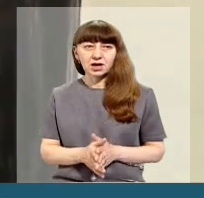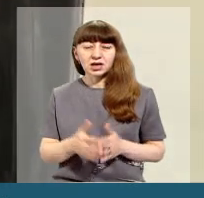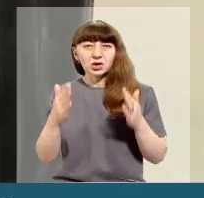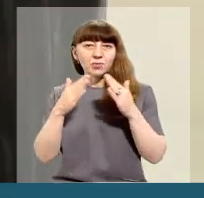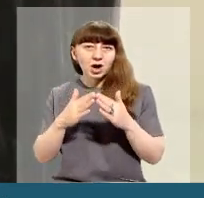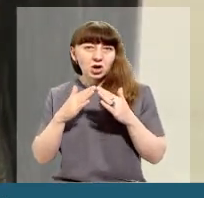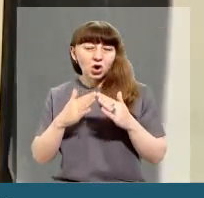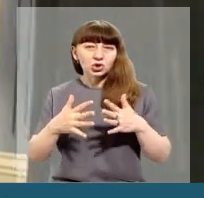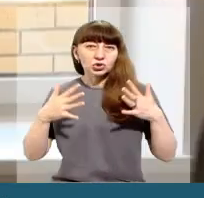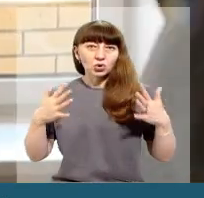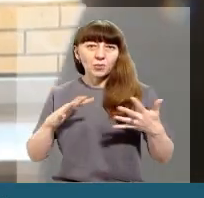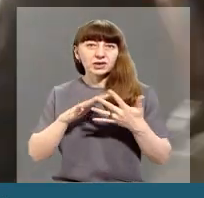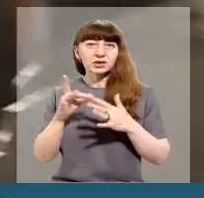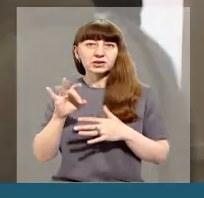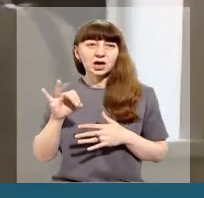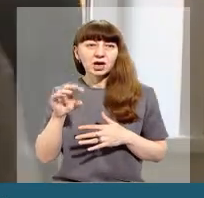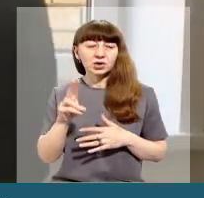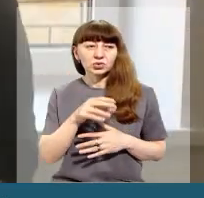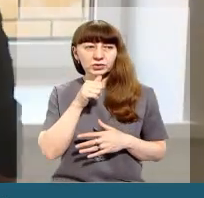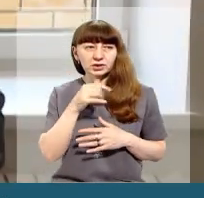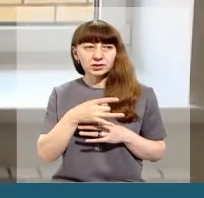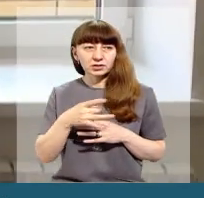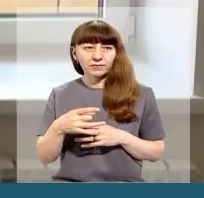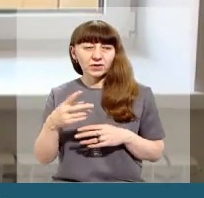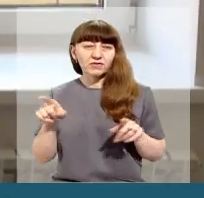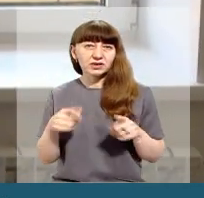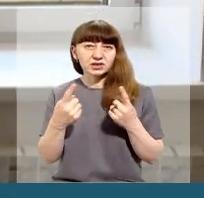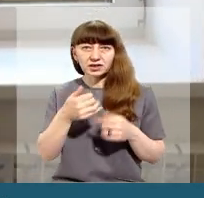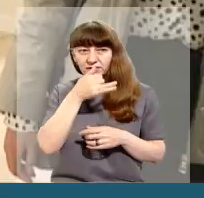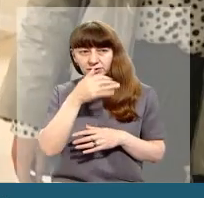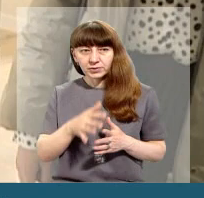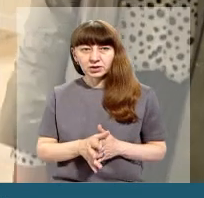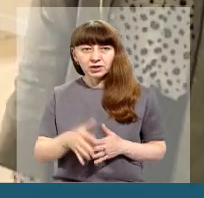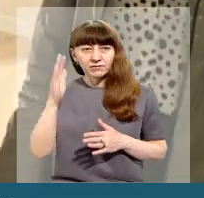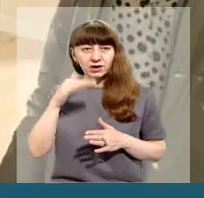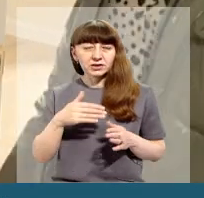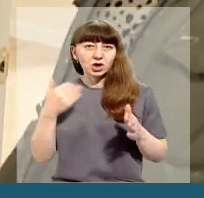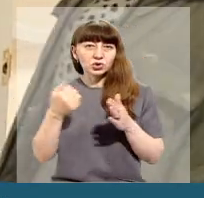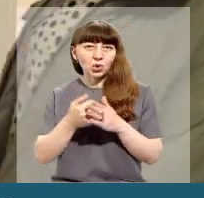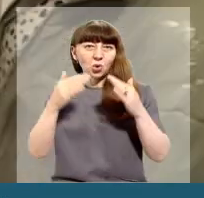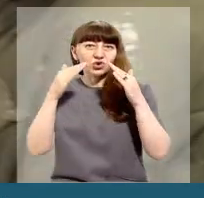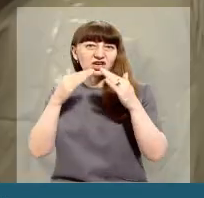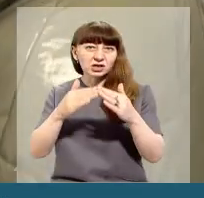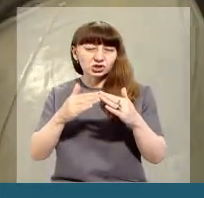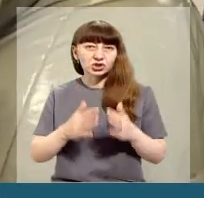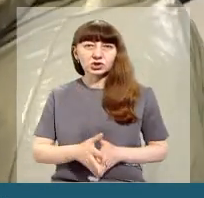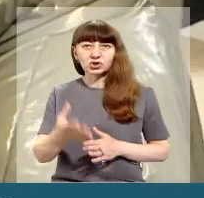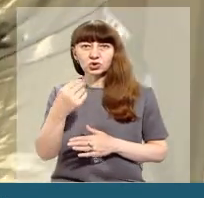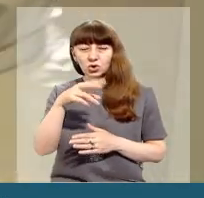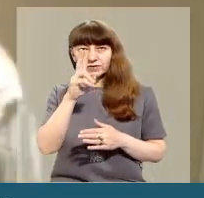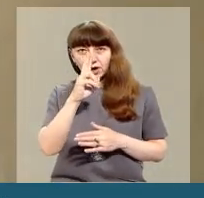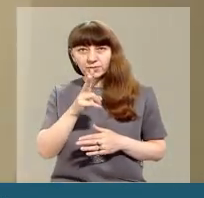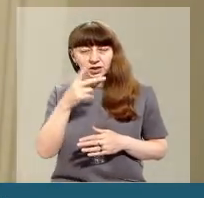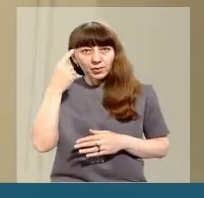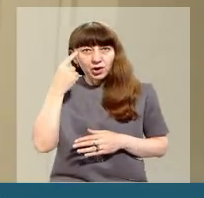Их большой и уютный дом в селе Алтынсарина Кустанайского района восстановлению не подлежит. Вода дошла до самой крыши. Еще пару месяцев назад